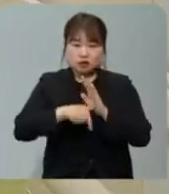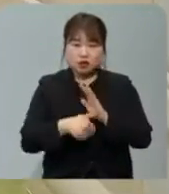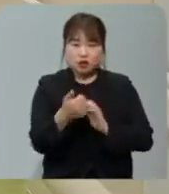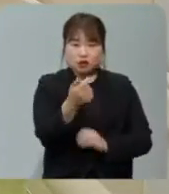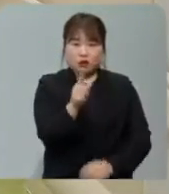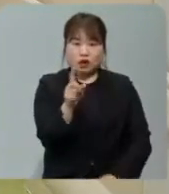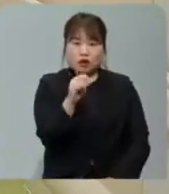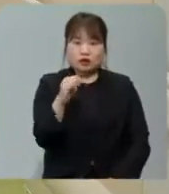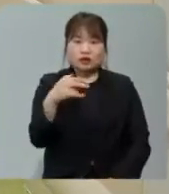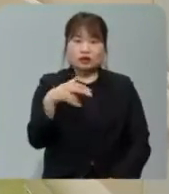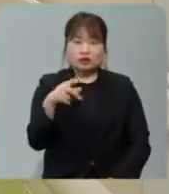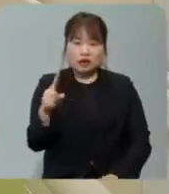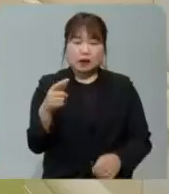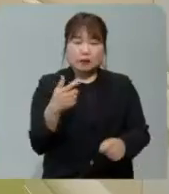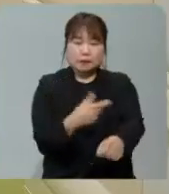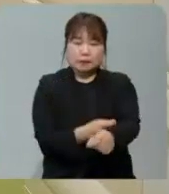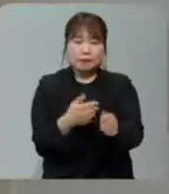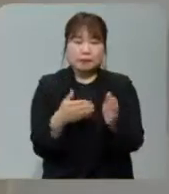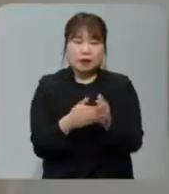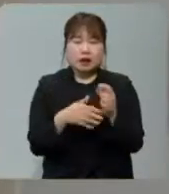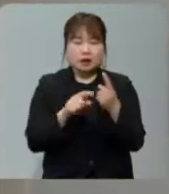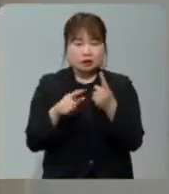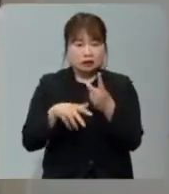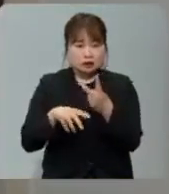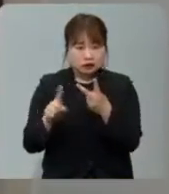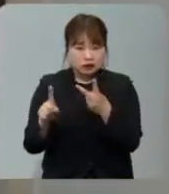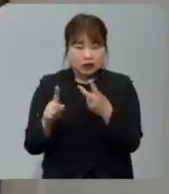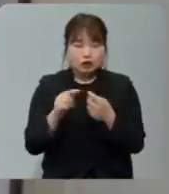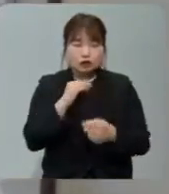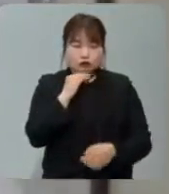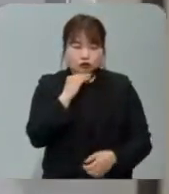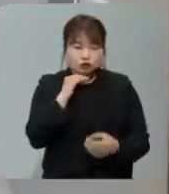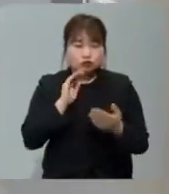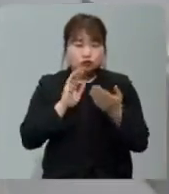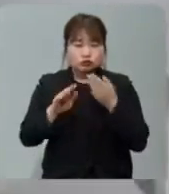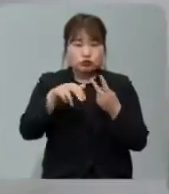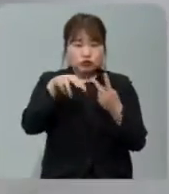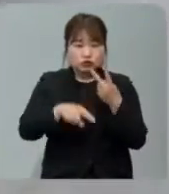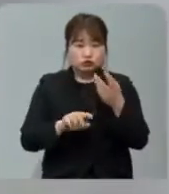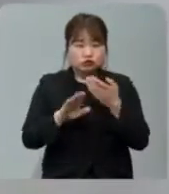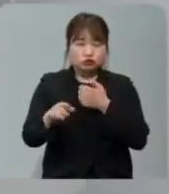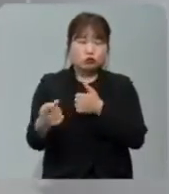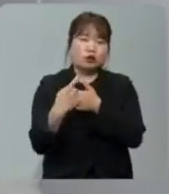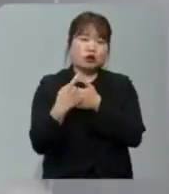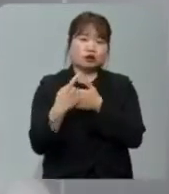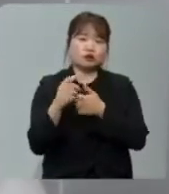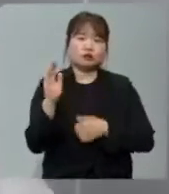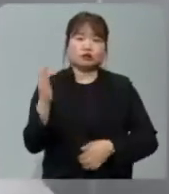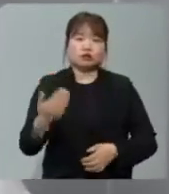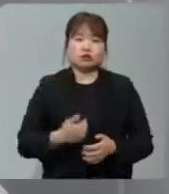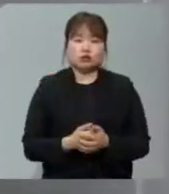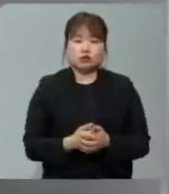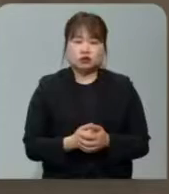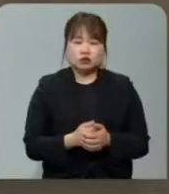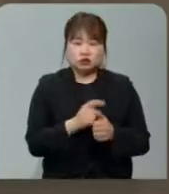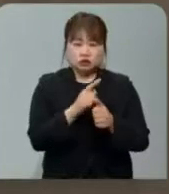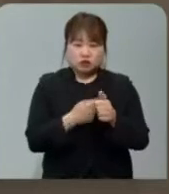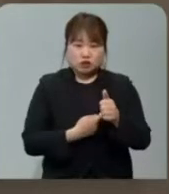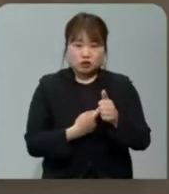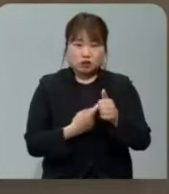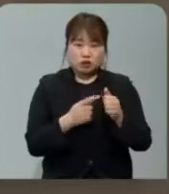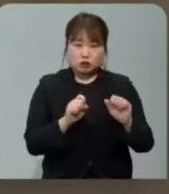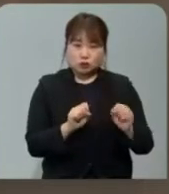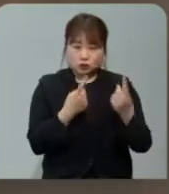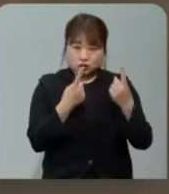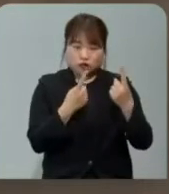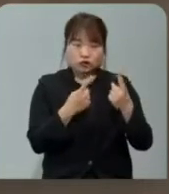차례 맞았고 2주 이상 지난 지난달 중순 확진 판정을 받은 것으로 알려졌습니다. 이 확진자와 같은 날